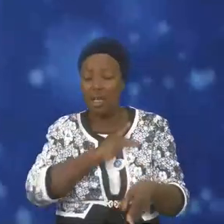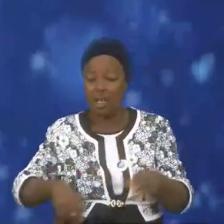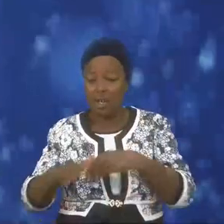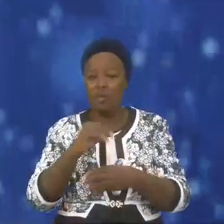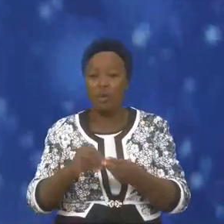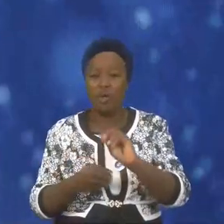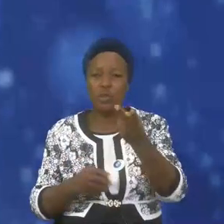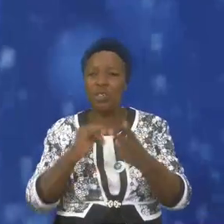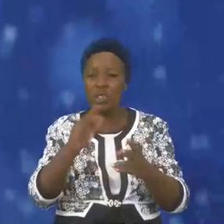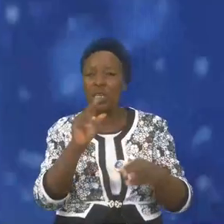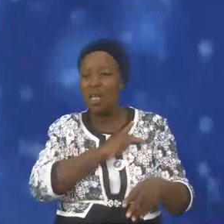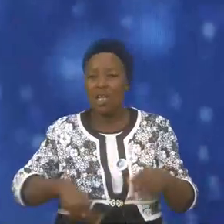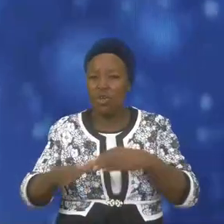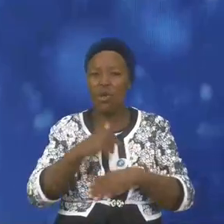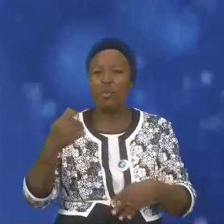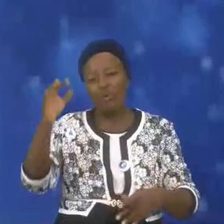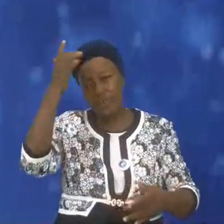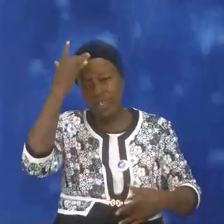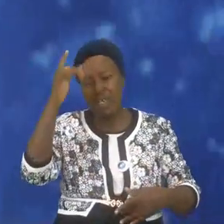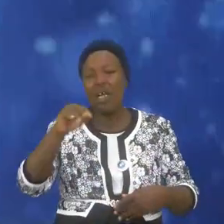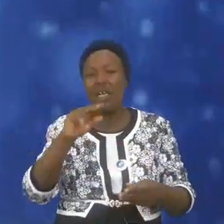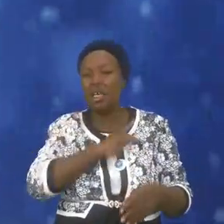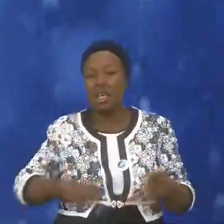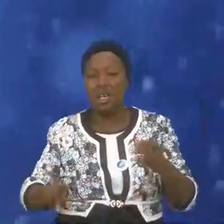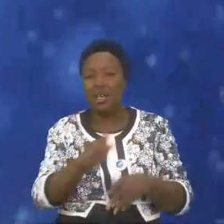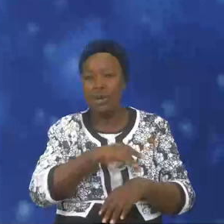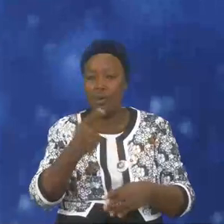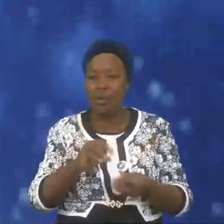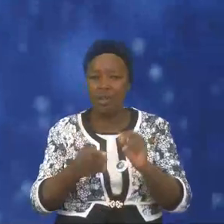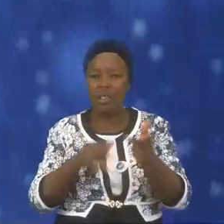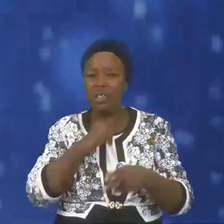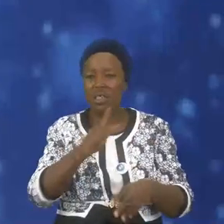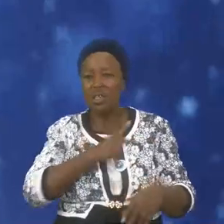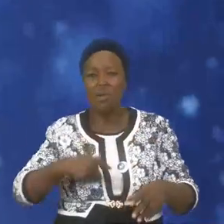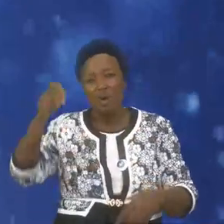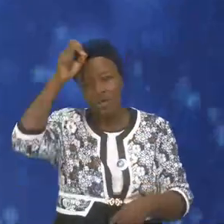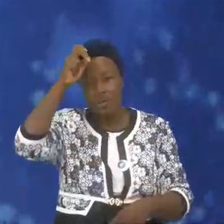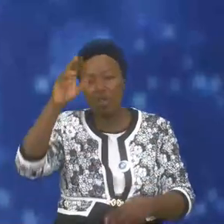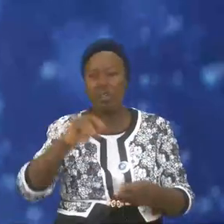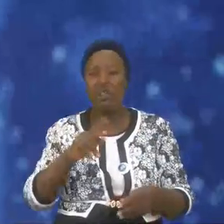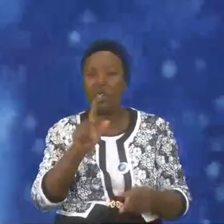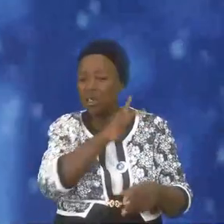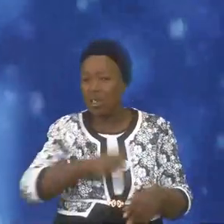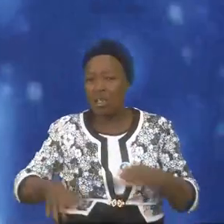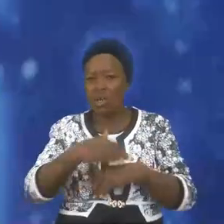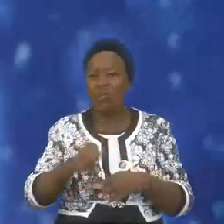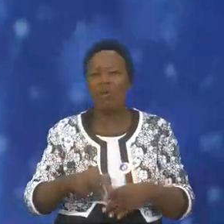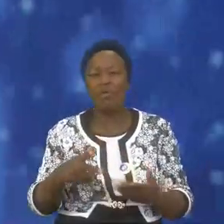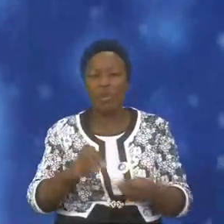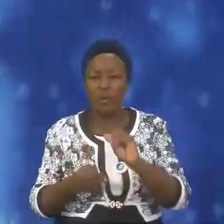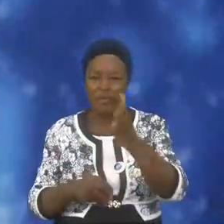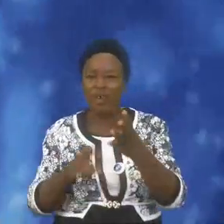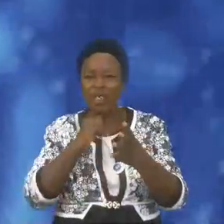la maladie. Troisième règne, le règne des démons. Quatrième règne, le règne de la mort